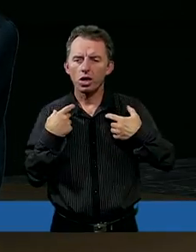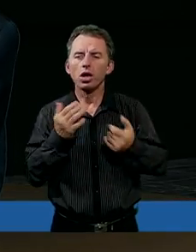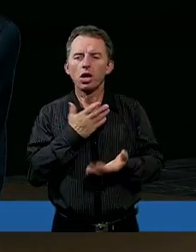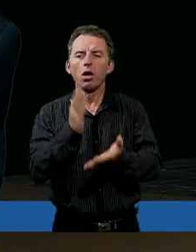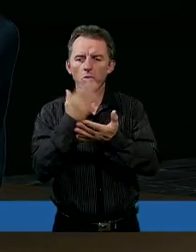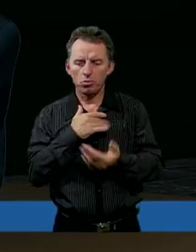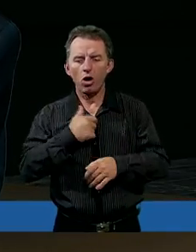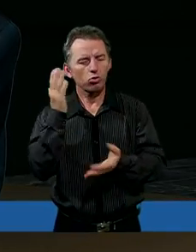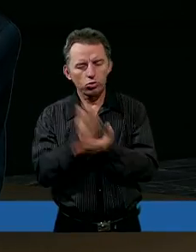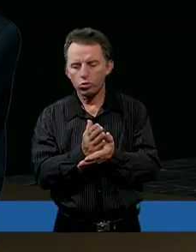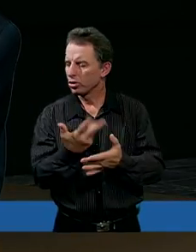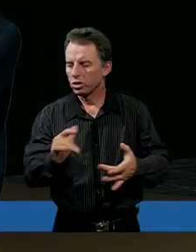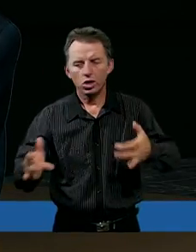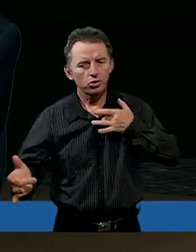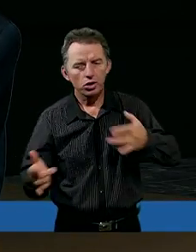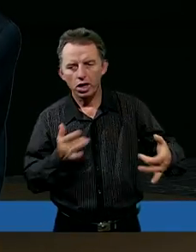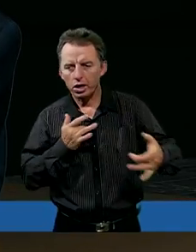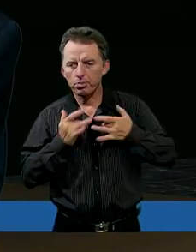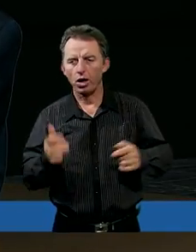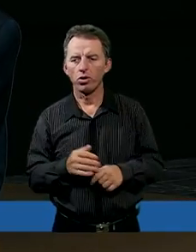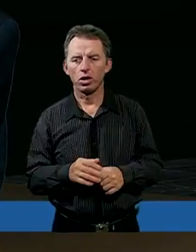żebym ja już nie cierpiał.